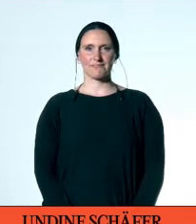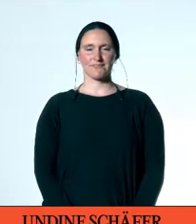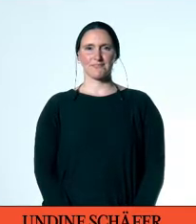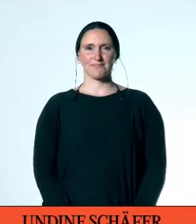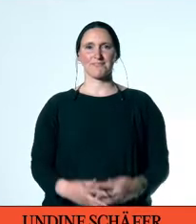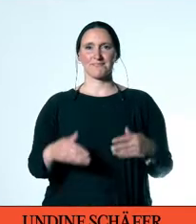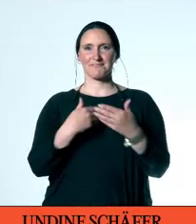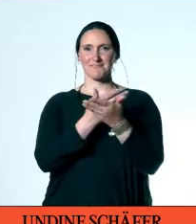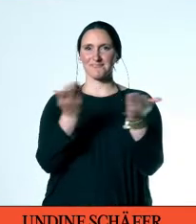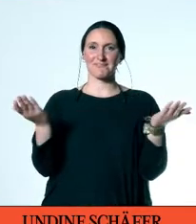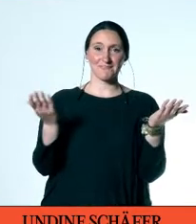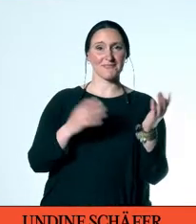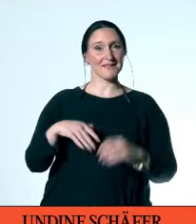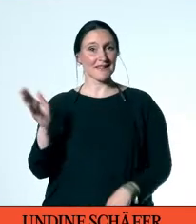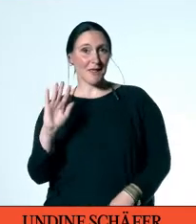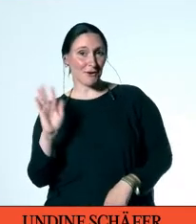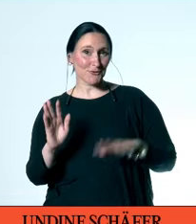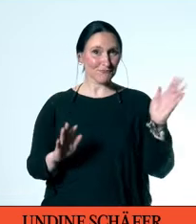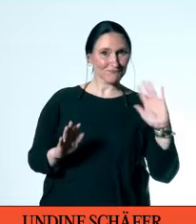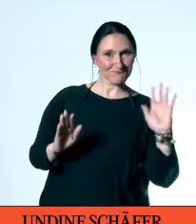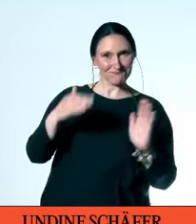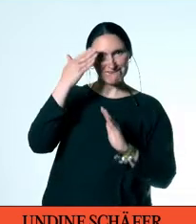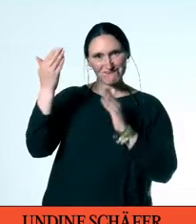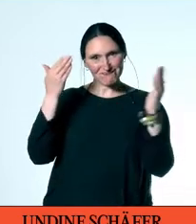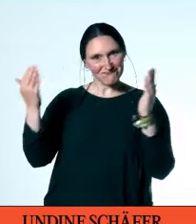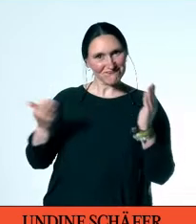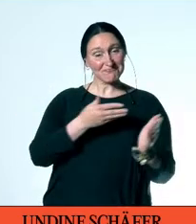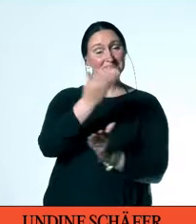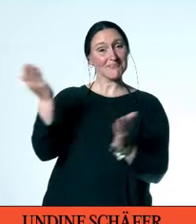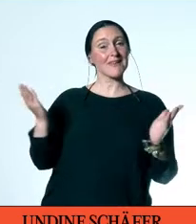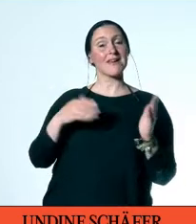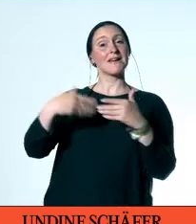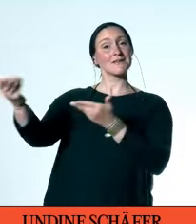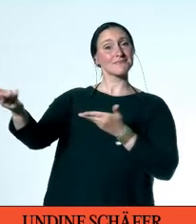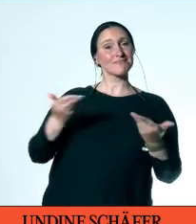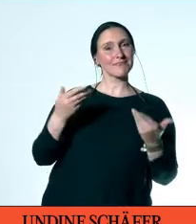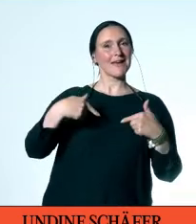Hallo, hola, hello. Hallo, hola. Herzlich willkommen